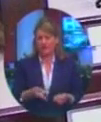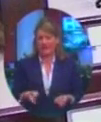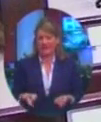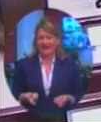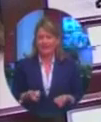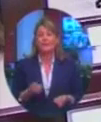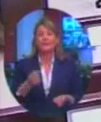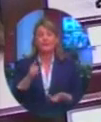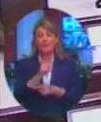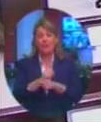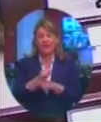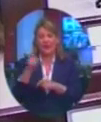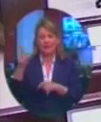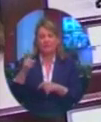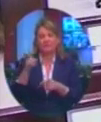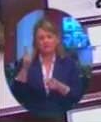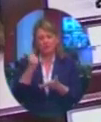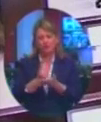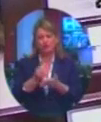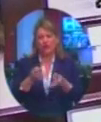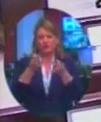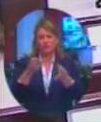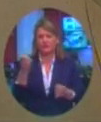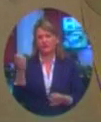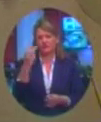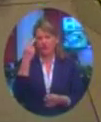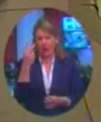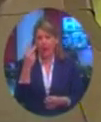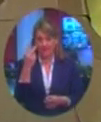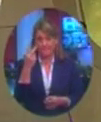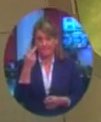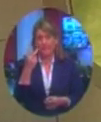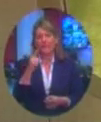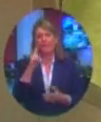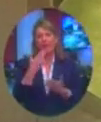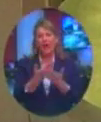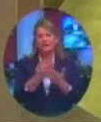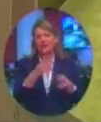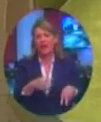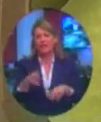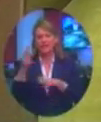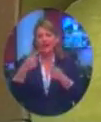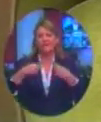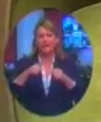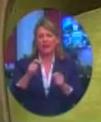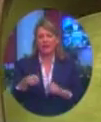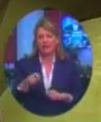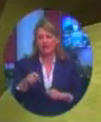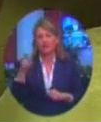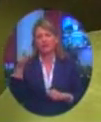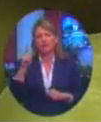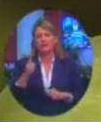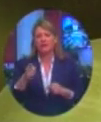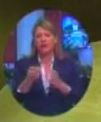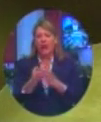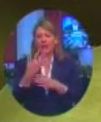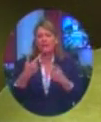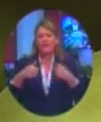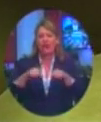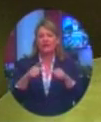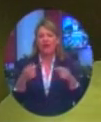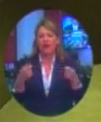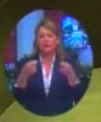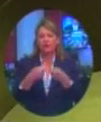את הצעת החוק לדחייה לשבועיים בקריאה ראשונה. ההצעה חזרה לוועדת הכנסת, שם נתבקשו להקים ועדה משותפת לוועדת